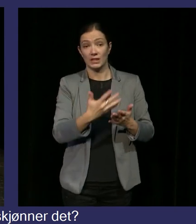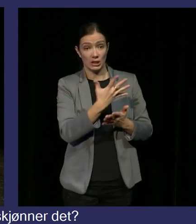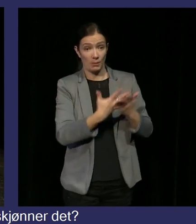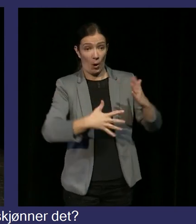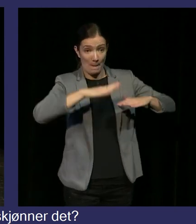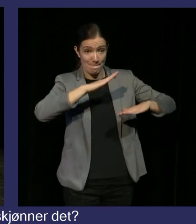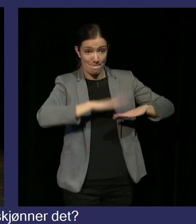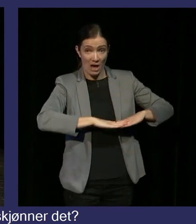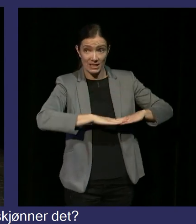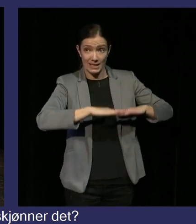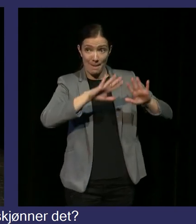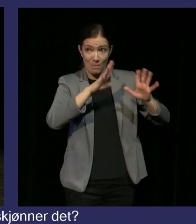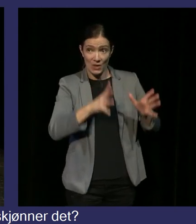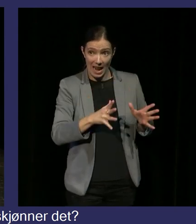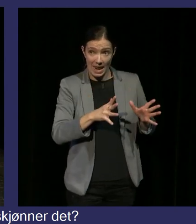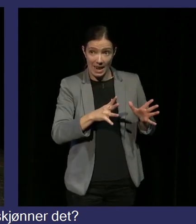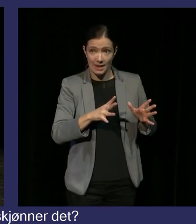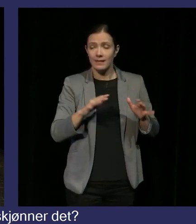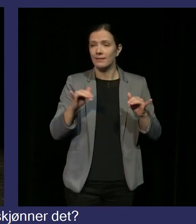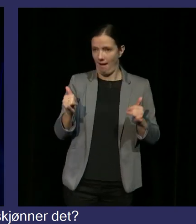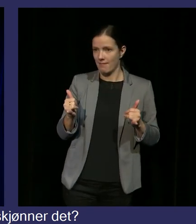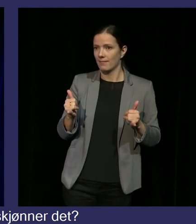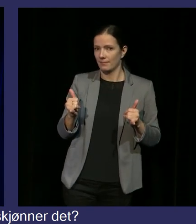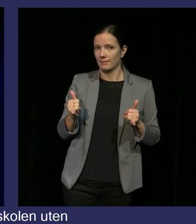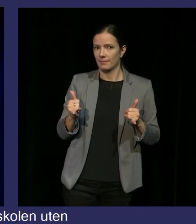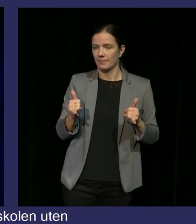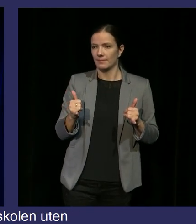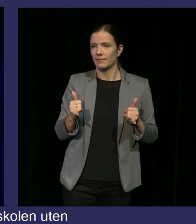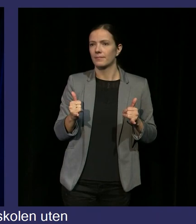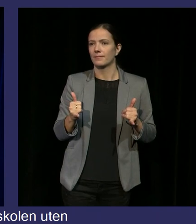Språkbasemodell språkbasemodell, gitt å tale, skjønner du? Ja. Det at